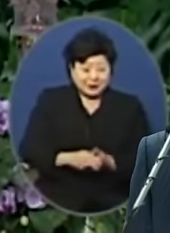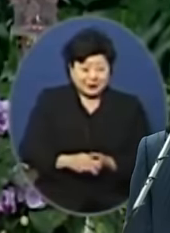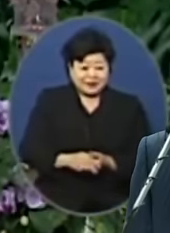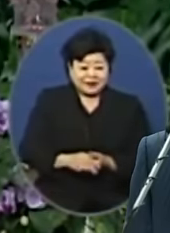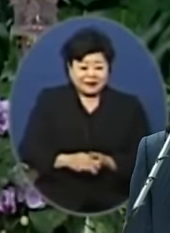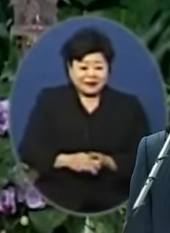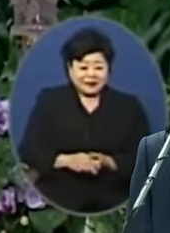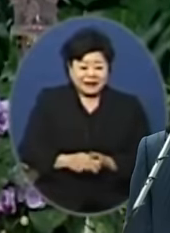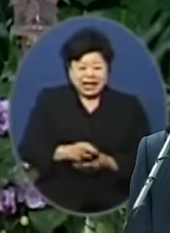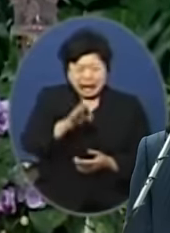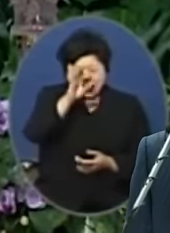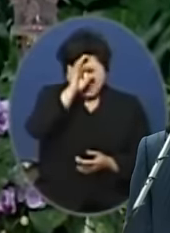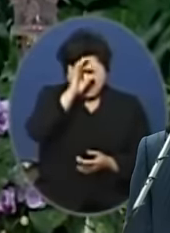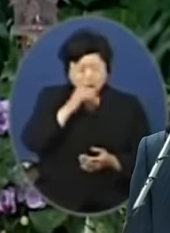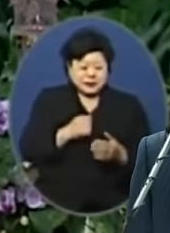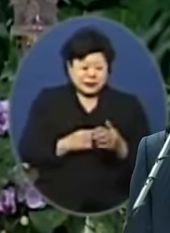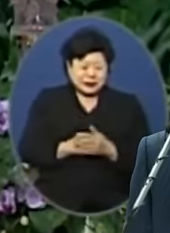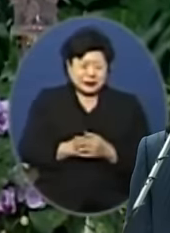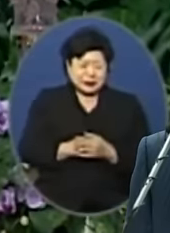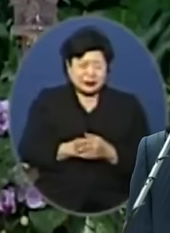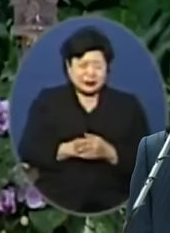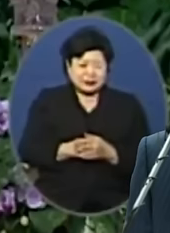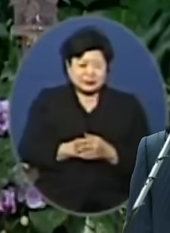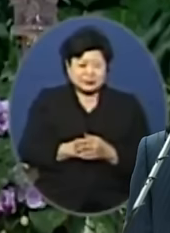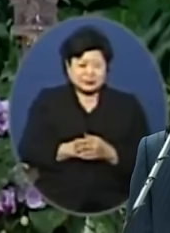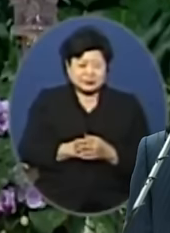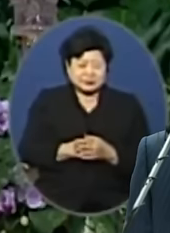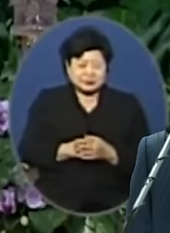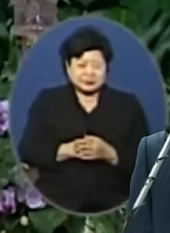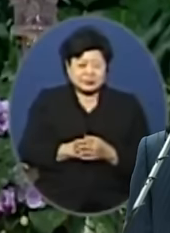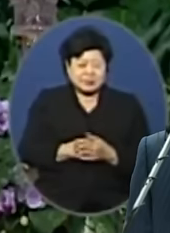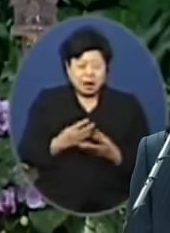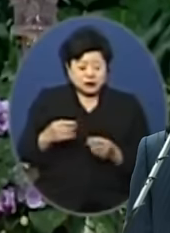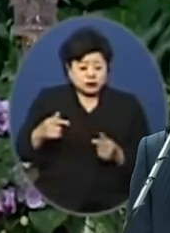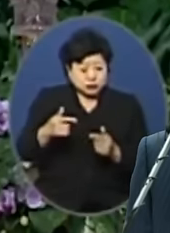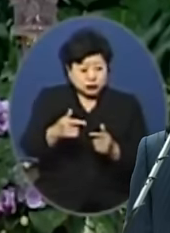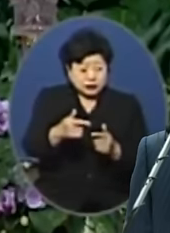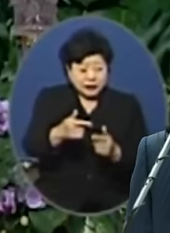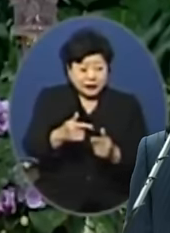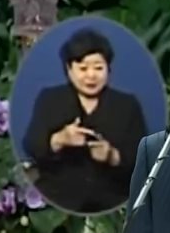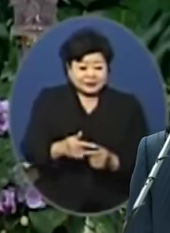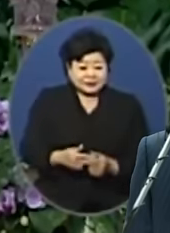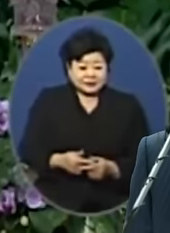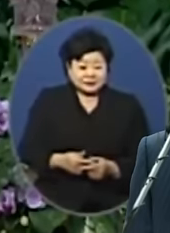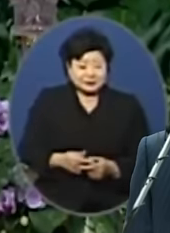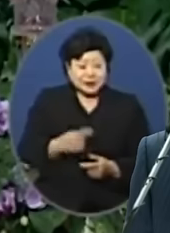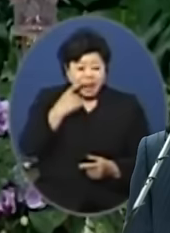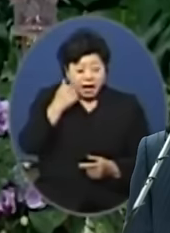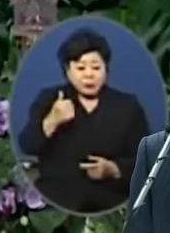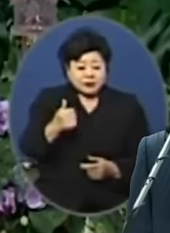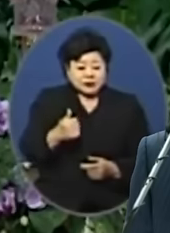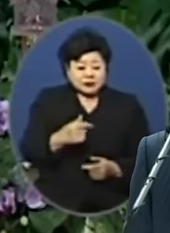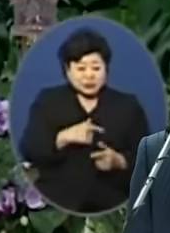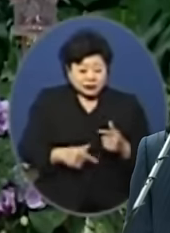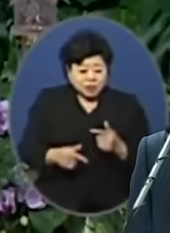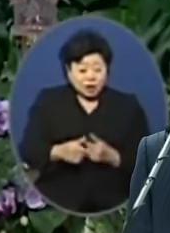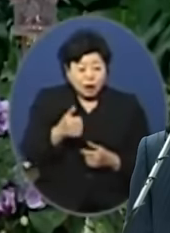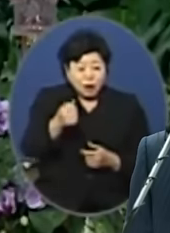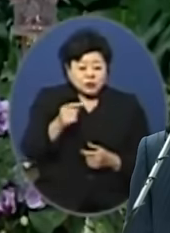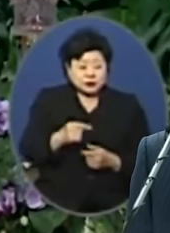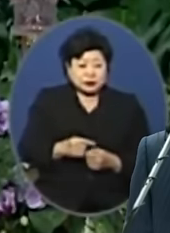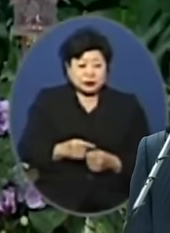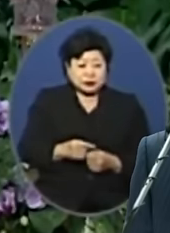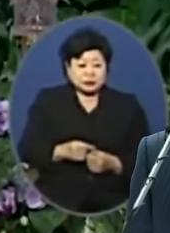IMF 때 일어난 일인 것입니다. 30%에서 50% 줄었는데 이 아버지는 오히려